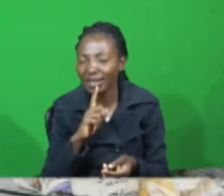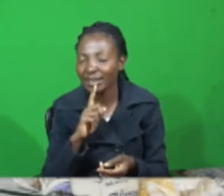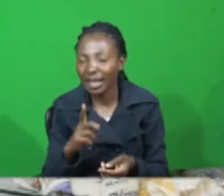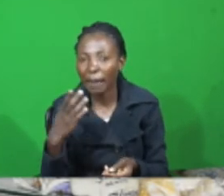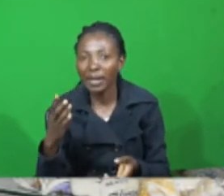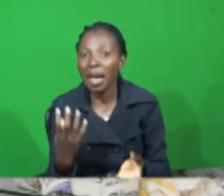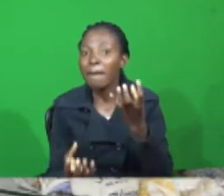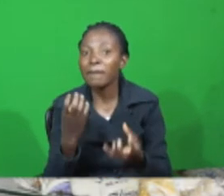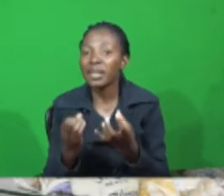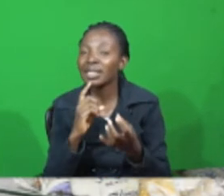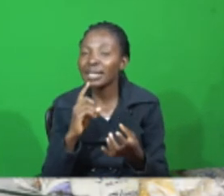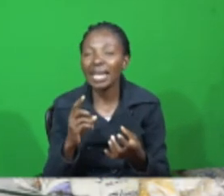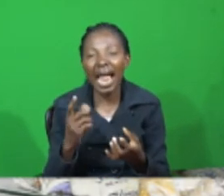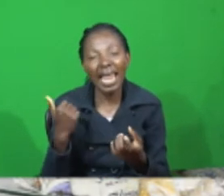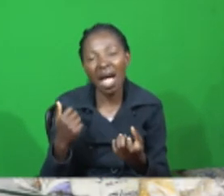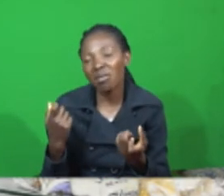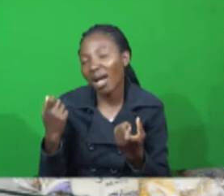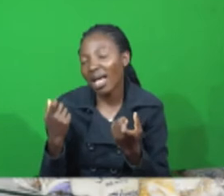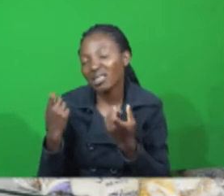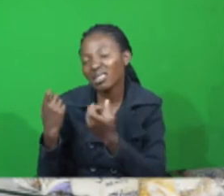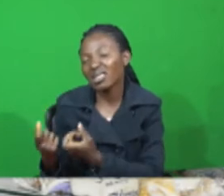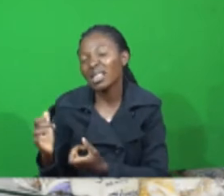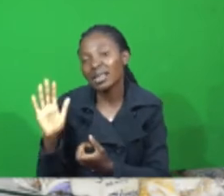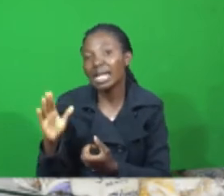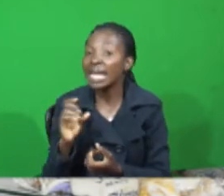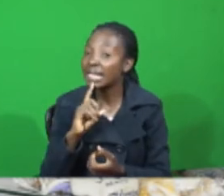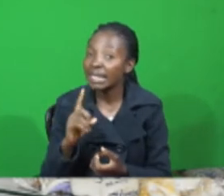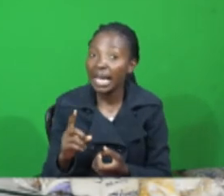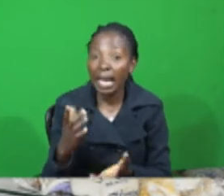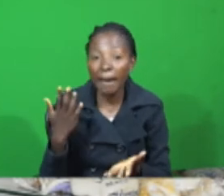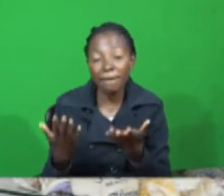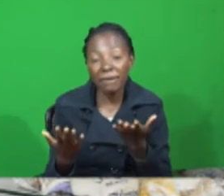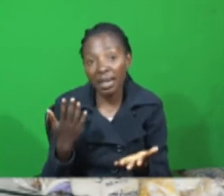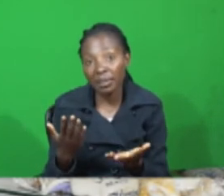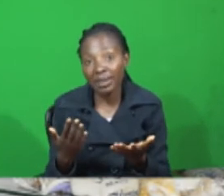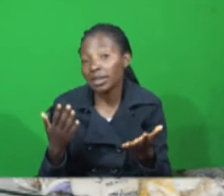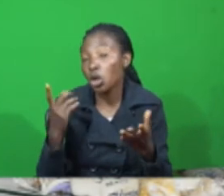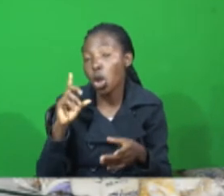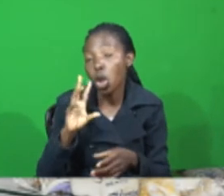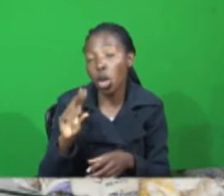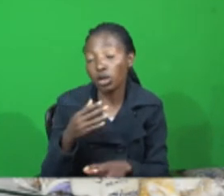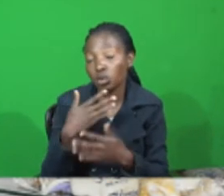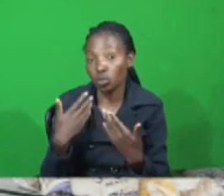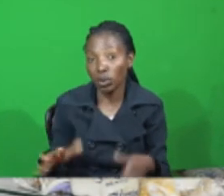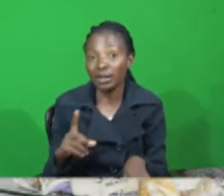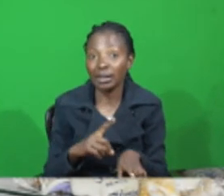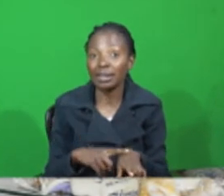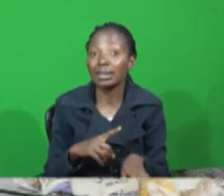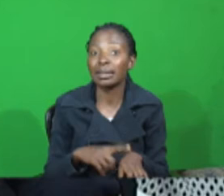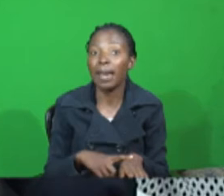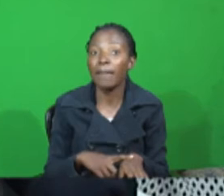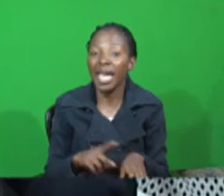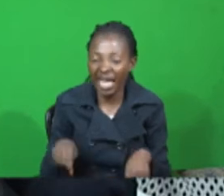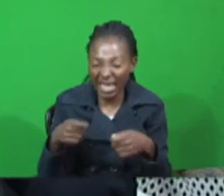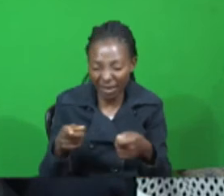no, ambosara pagoronga apa. Ari kuti maybe kuti asati waste the time abvuma nyaya yake. But